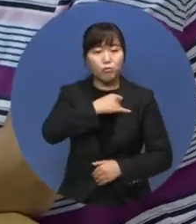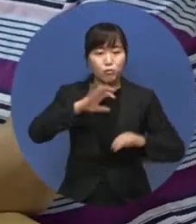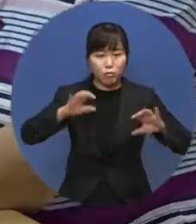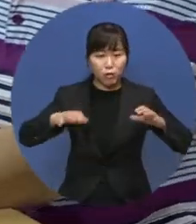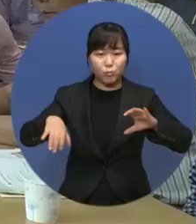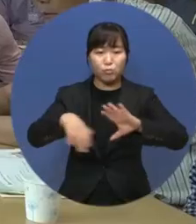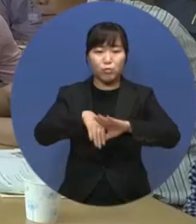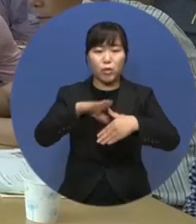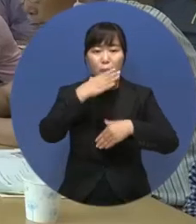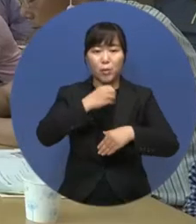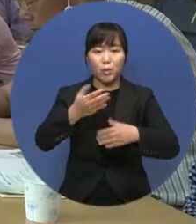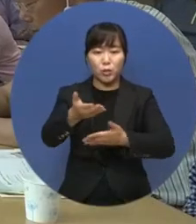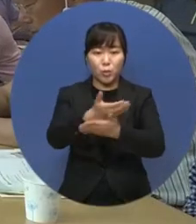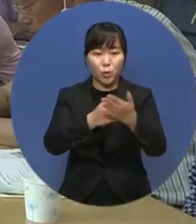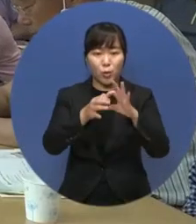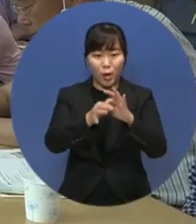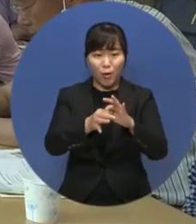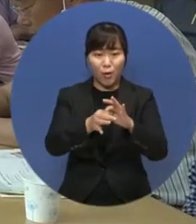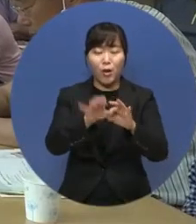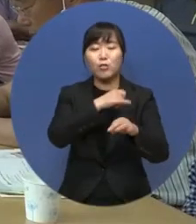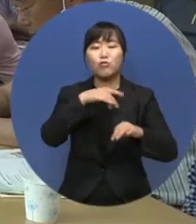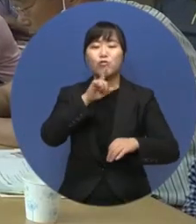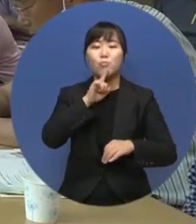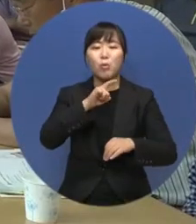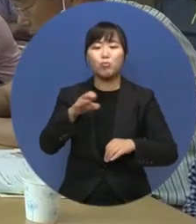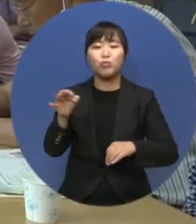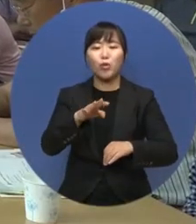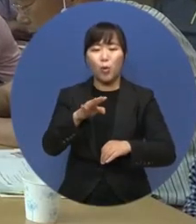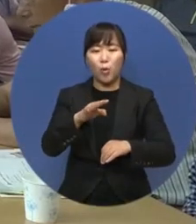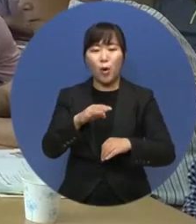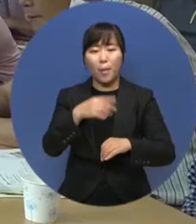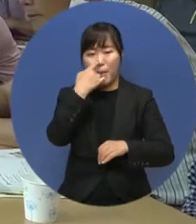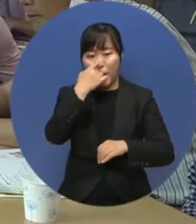한중문화복지교류중앙회에서 주관하는 중국어 무료강좌의 문을 두드린 것입니다.